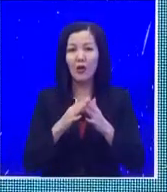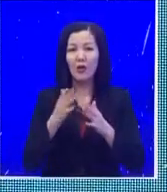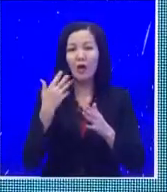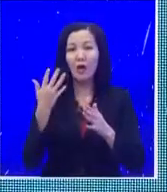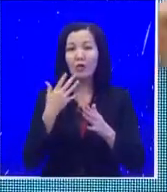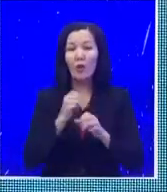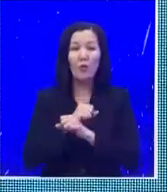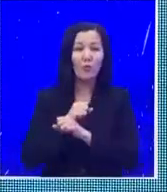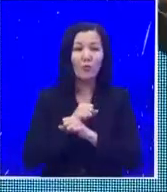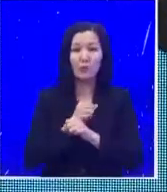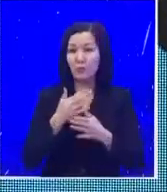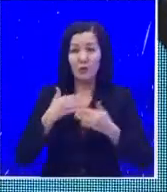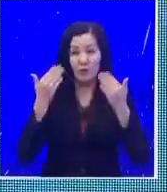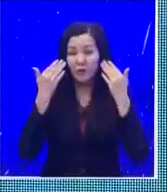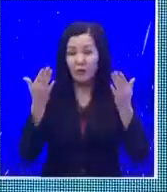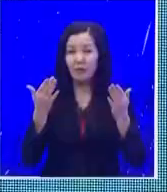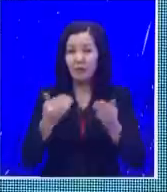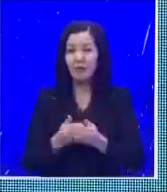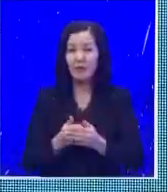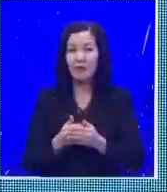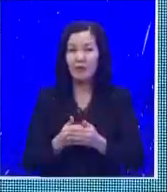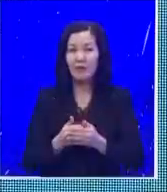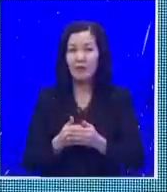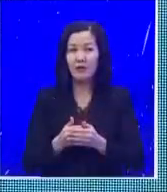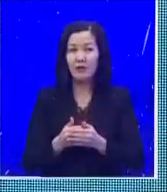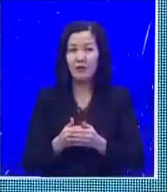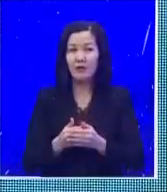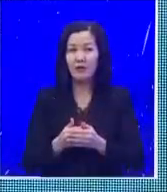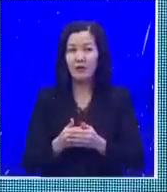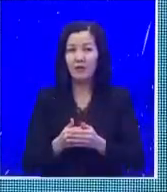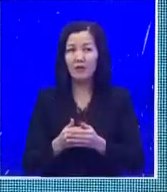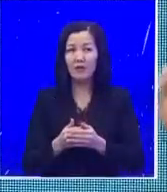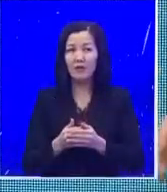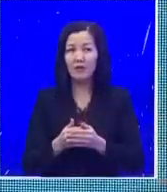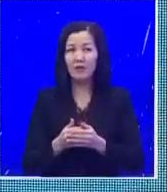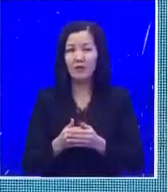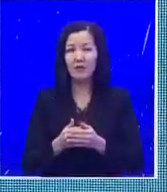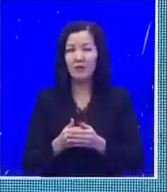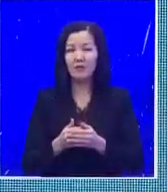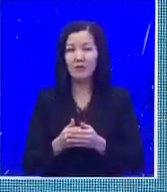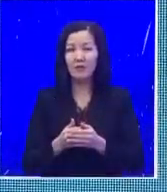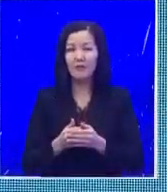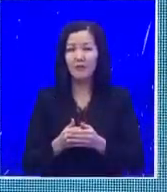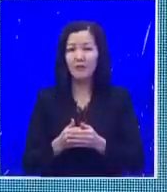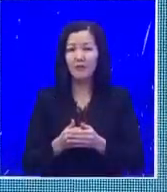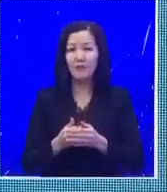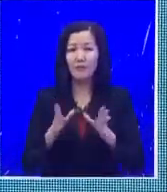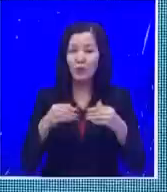когда у тебя отпуск? Мен білмеймін оны қайда. До сих пор не могу определить. Это по себе, потому